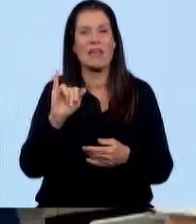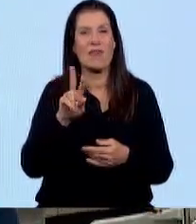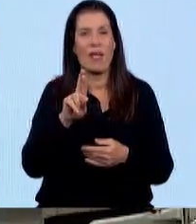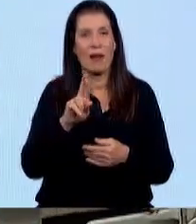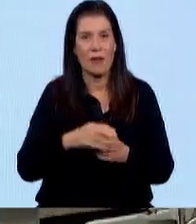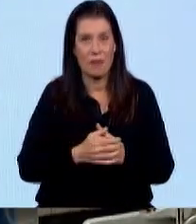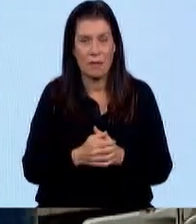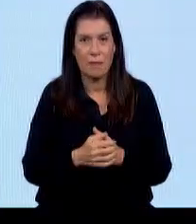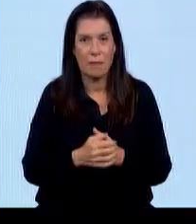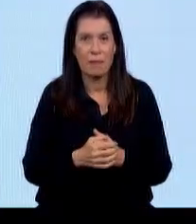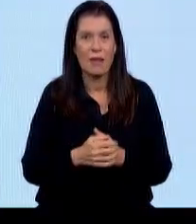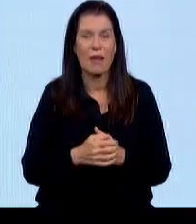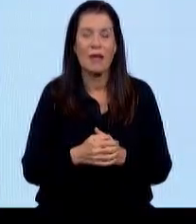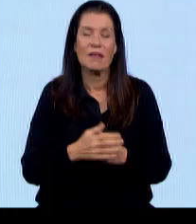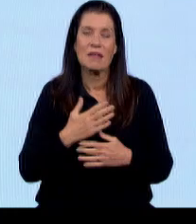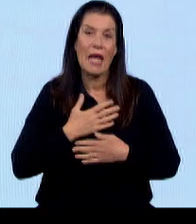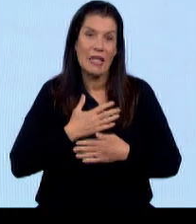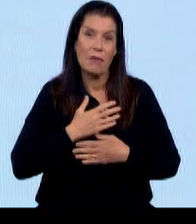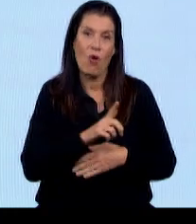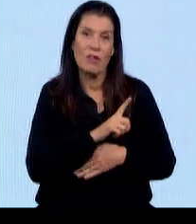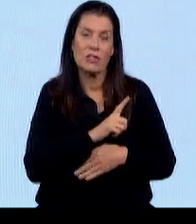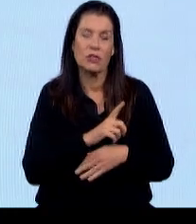ואותי אישית זה ממש מרגש.